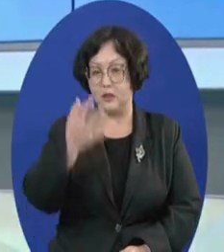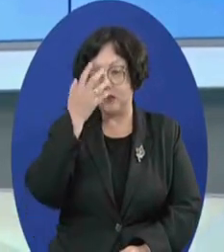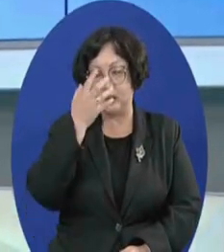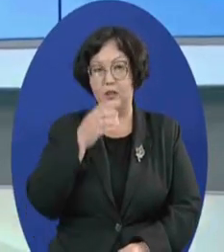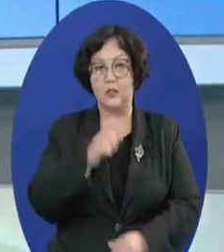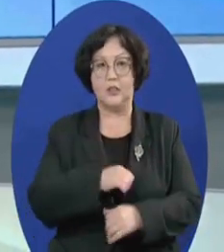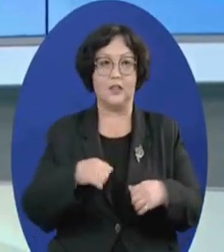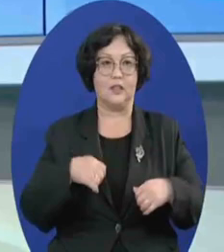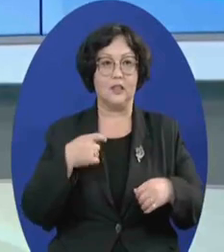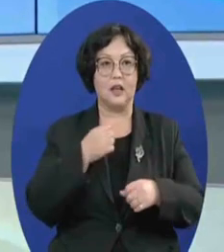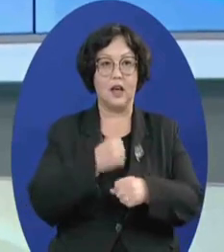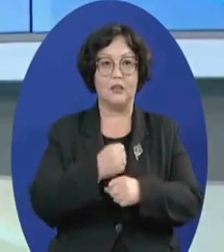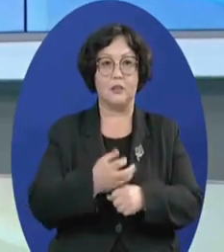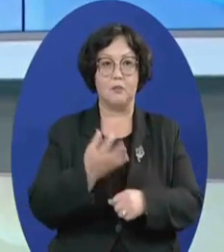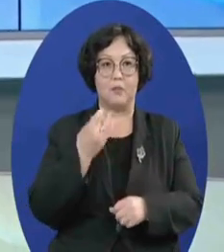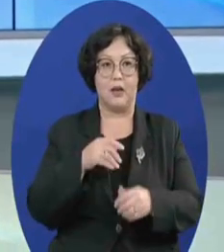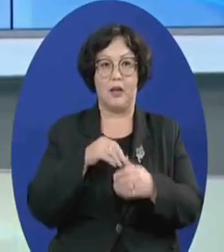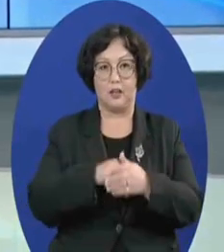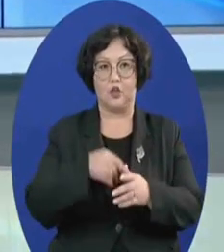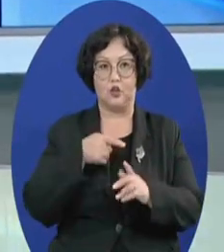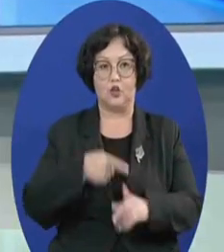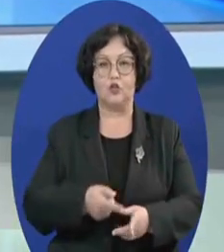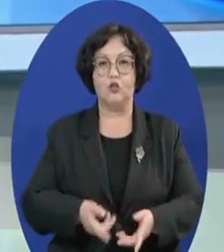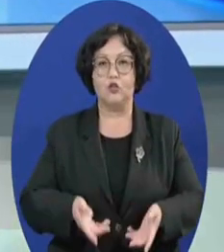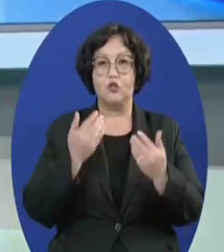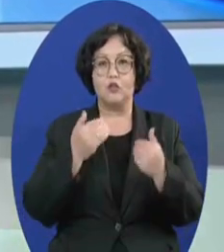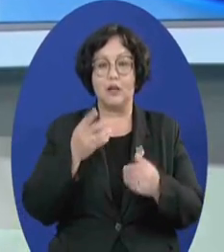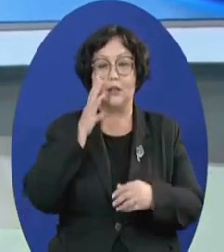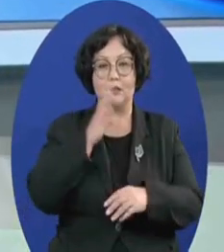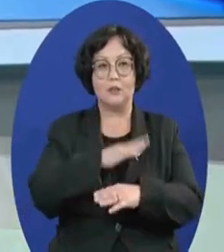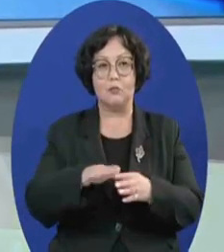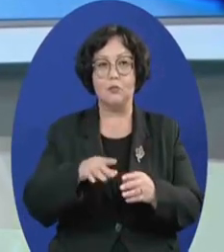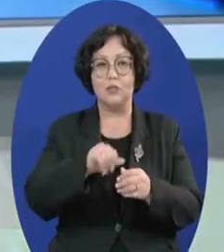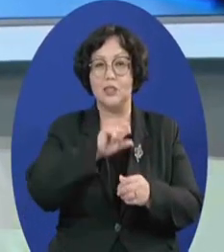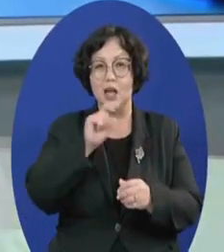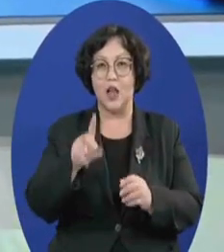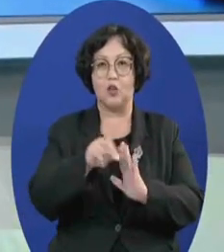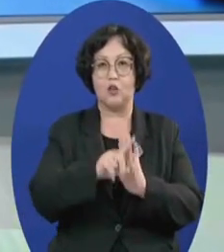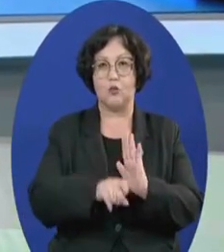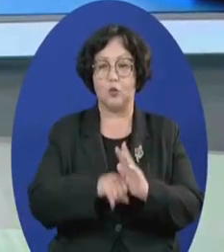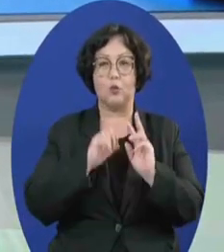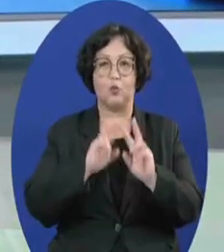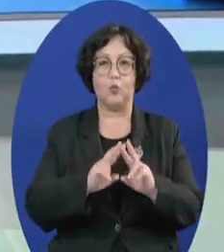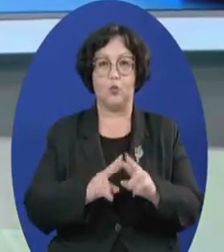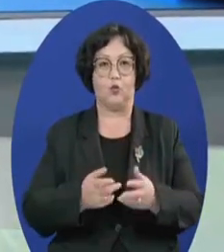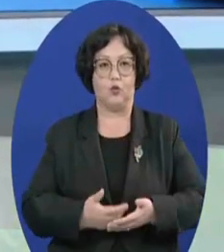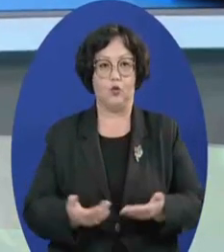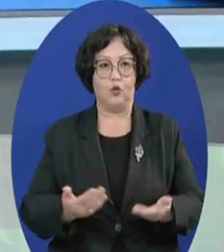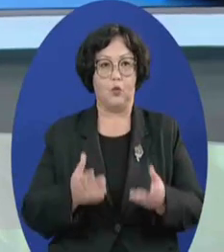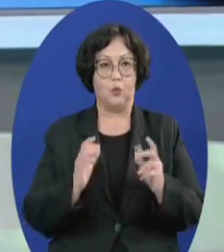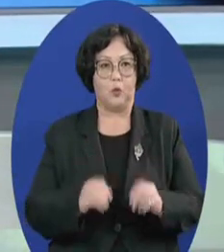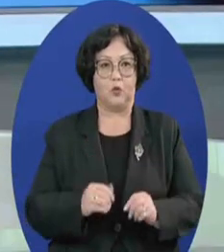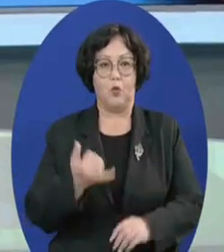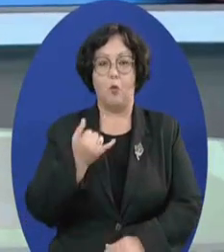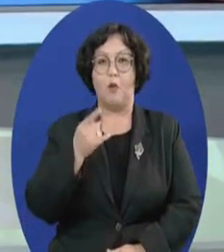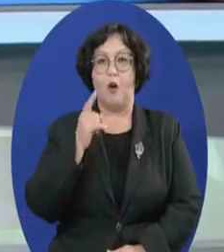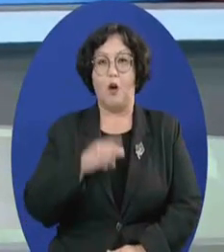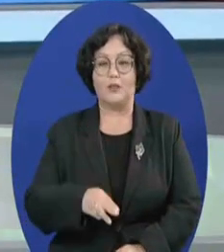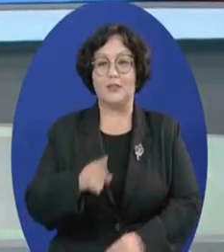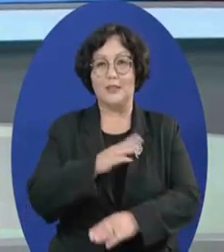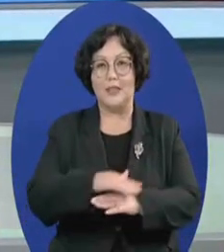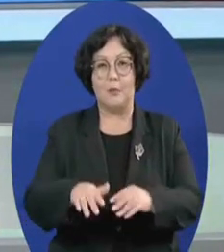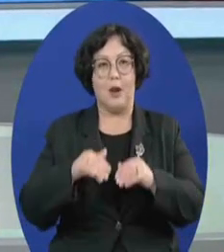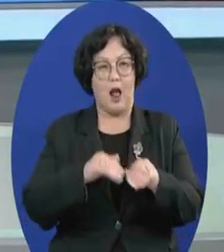Засгийн газар иргэдийн ажлын байрыг хадгалахад чиглэсэн хөнгөлтэй нөхцөл өвхий зээлийн хөтөлбөрийг үргэлжлүүлэн хэрэгжүүлэхээр боллоо. Мөн нийслэлийн авто